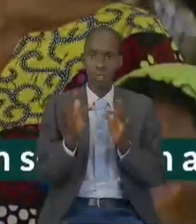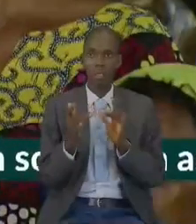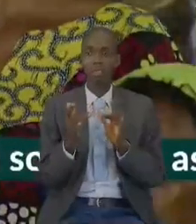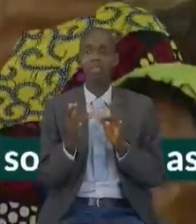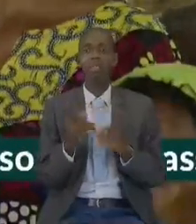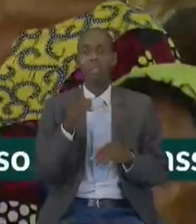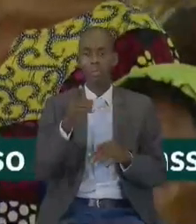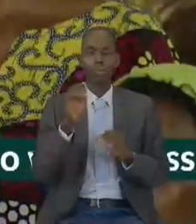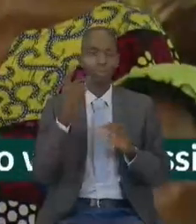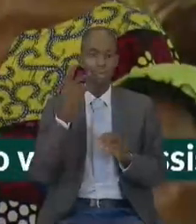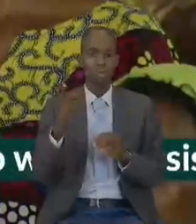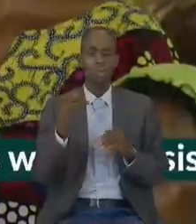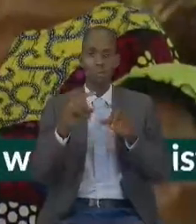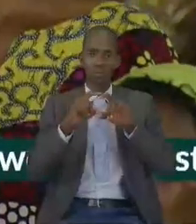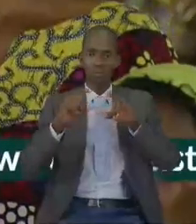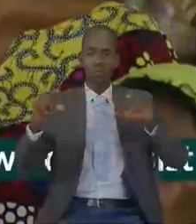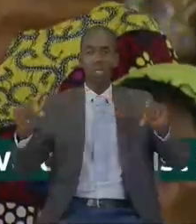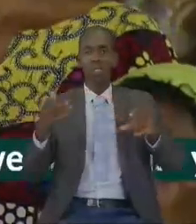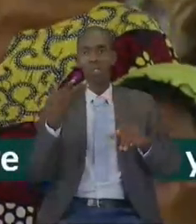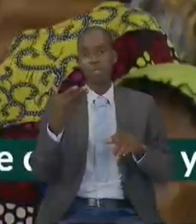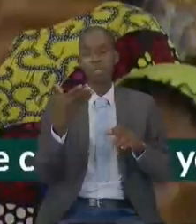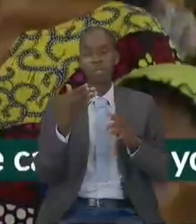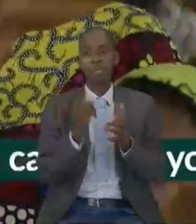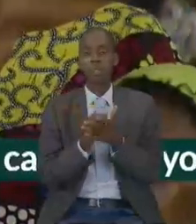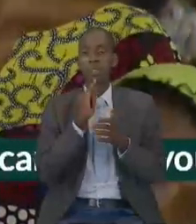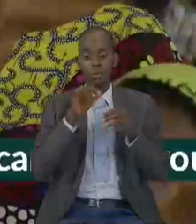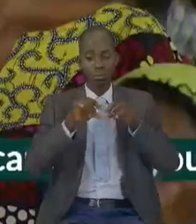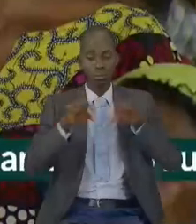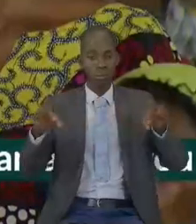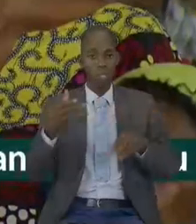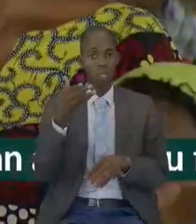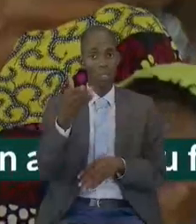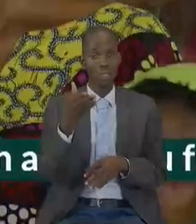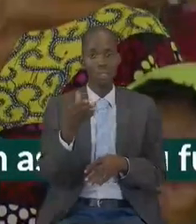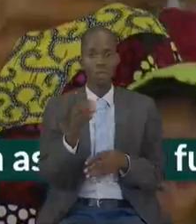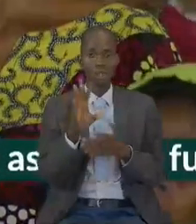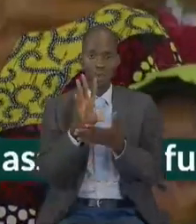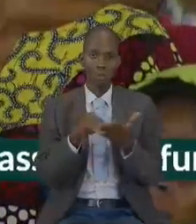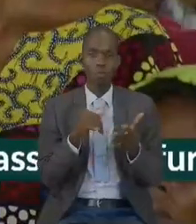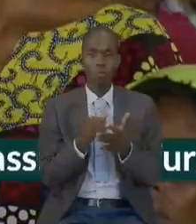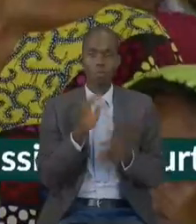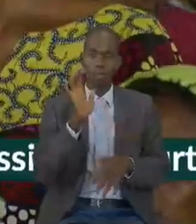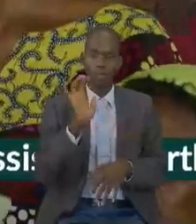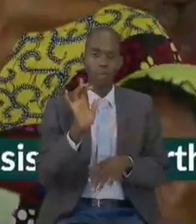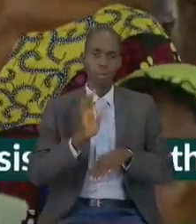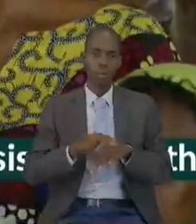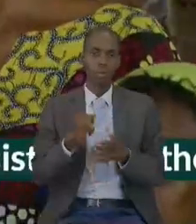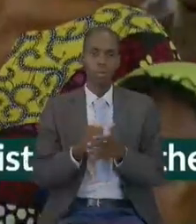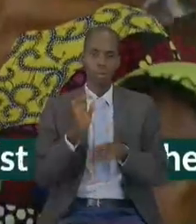Uyo, faisons la même chose à Kalaba, faisons la même chose à Baelsa, faisons la même chose à Aba, faisons la même